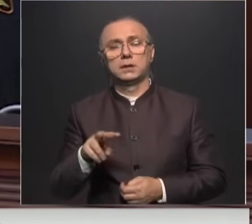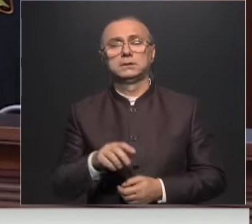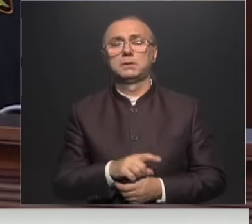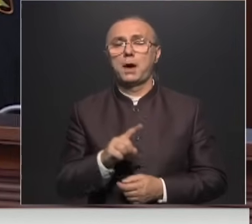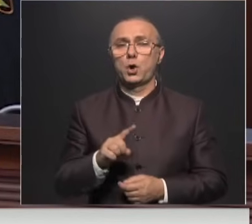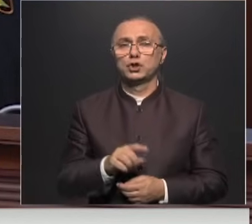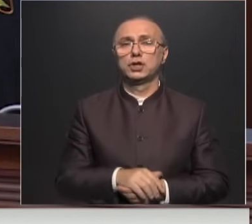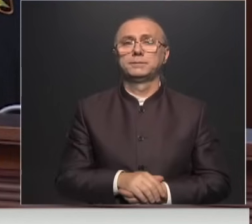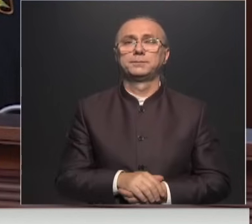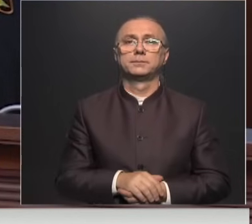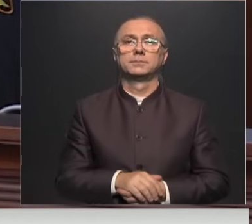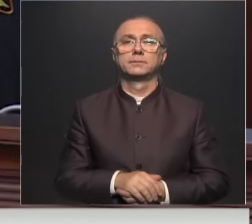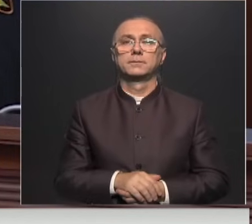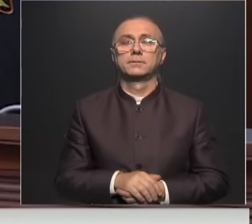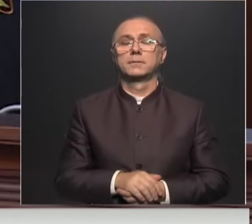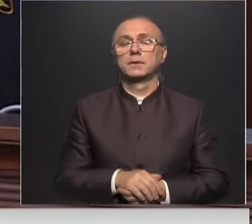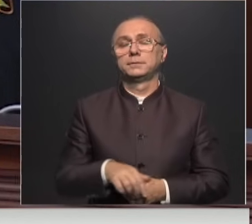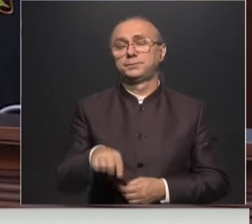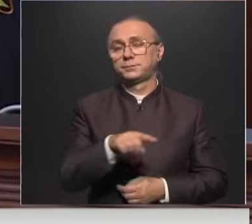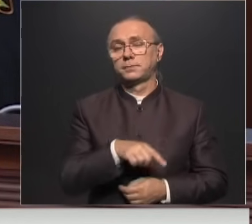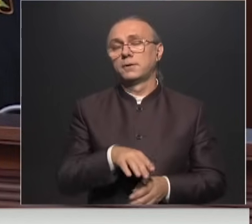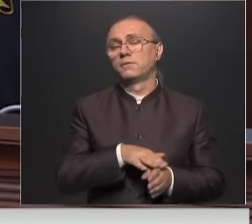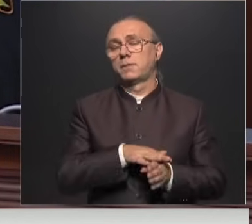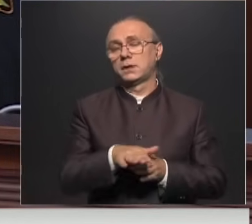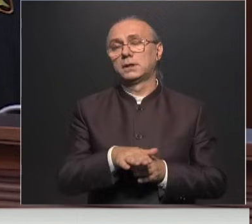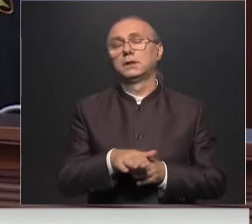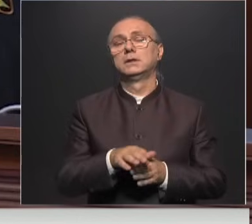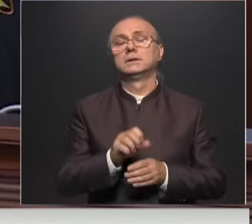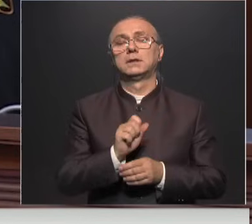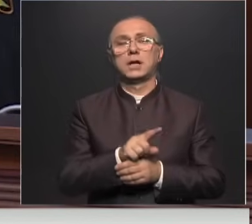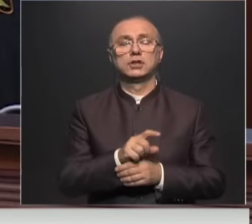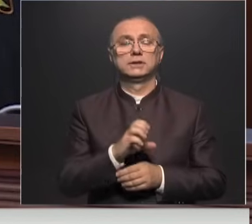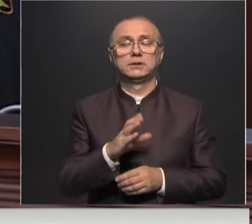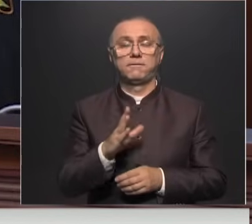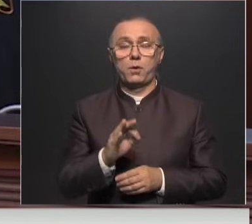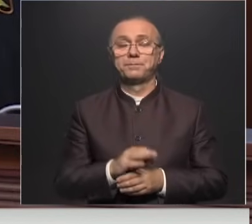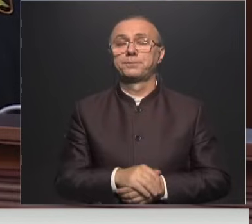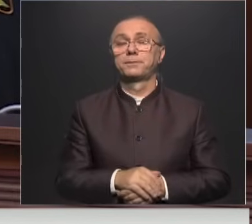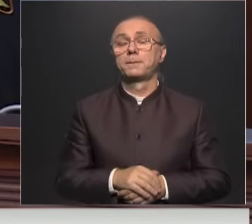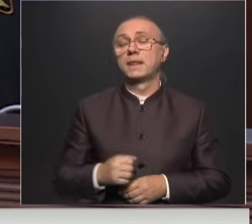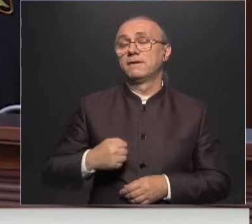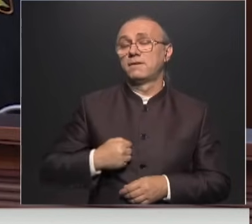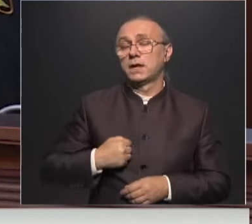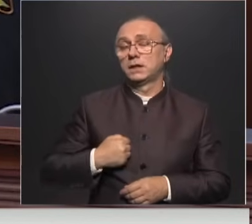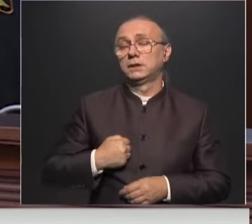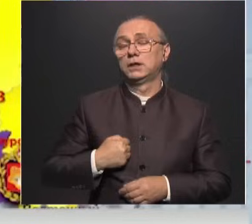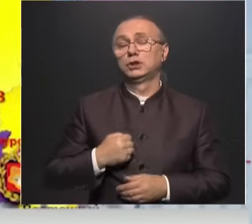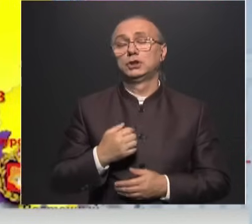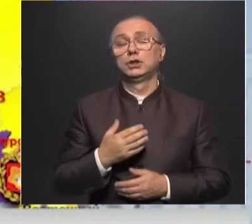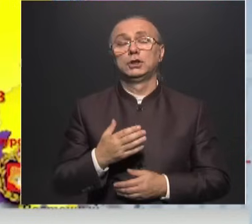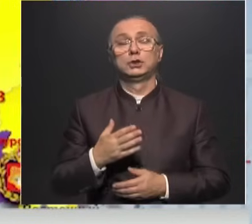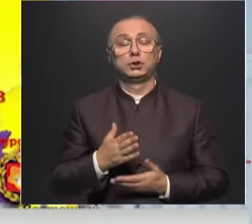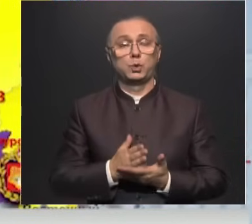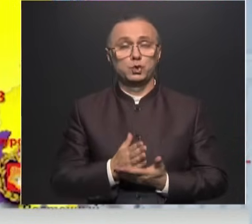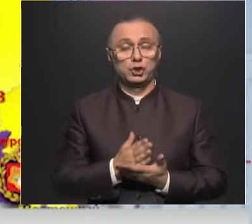или для участия там в выполнении задач специальной военной операции, военнослужащие, проходящие военную службу по призыву,